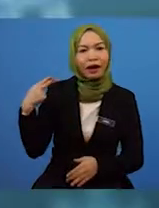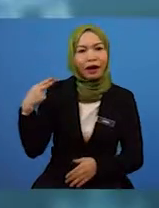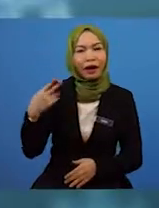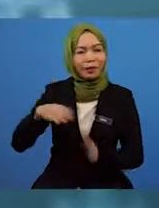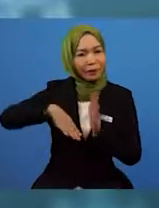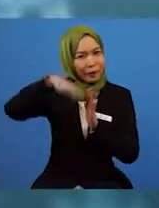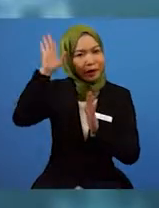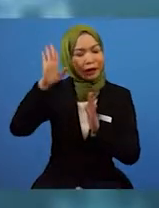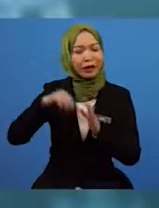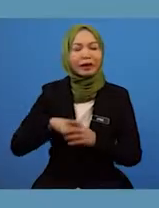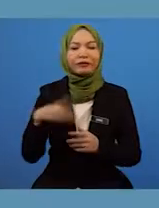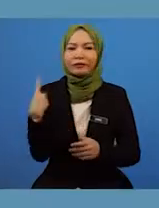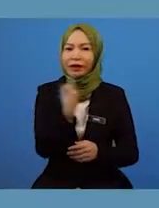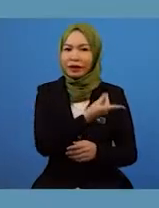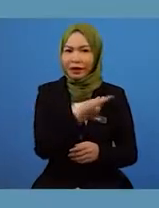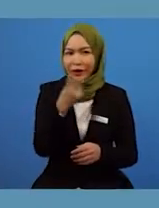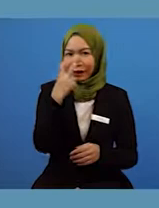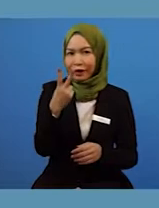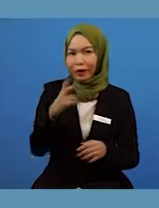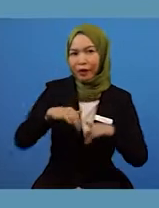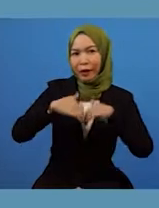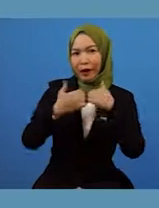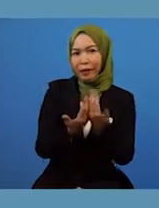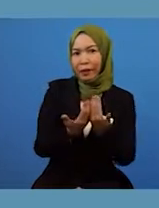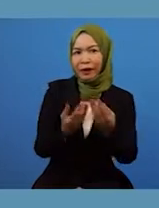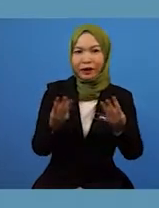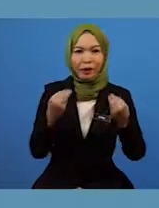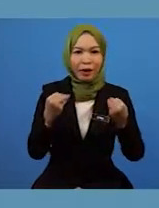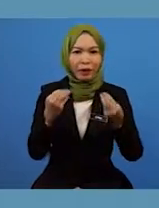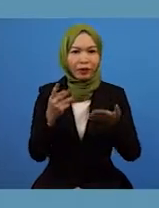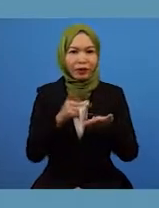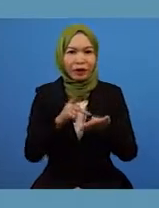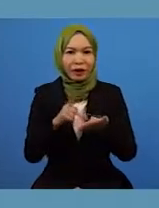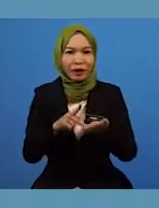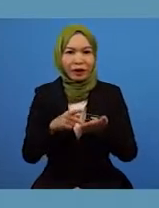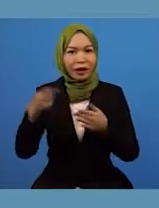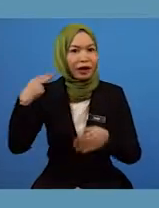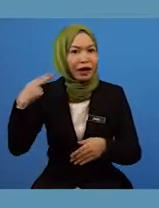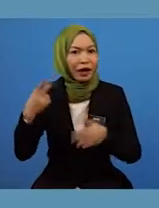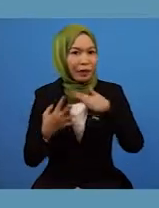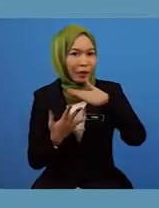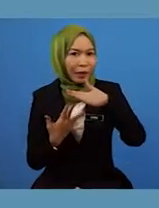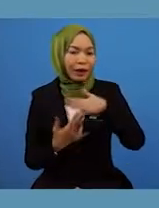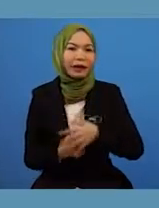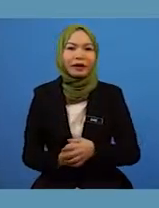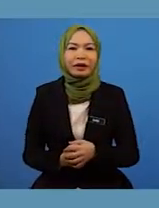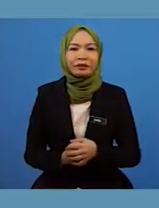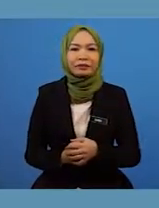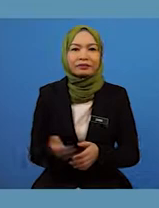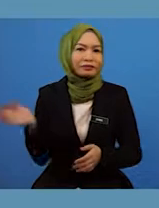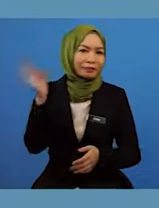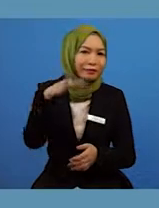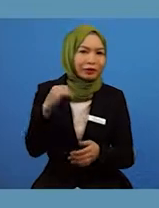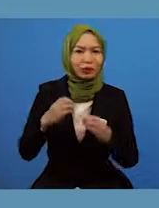Mari kita lihat pula bagaimana nak mengira haba pembakaran. Jom kita